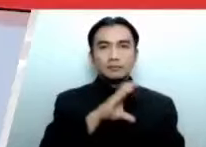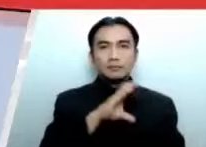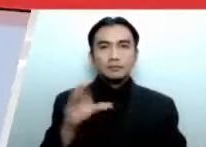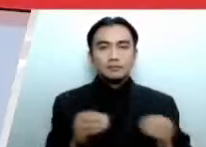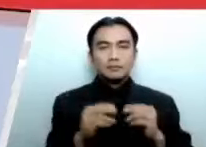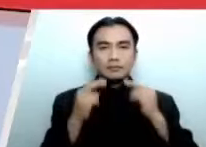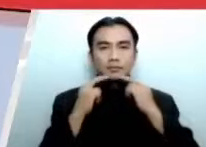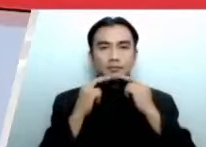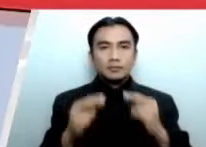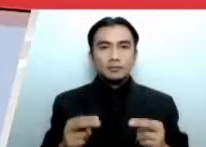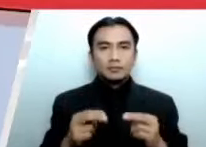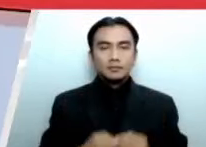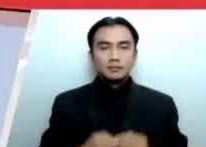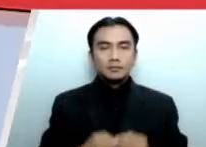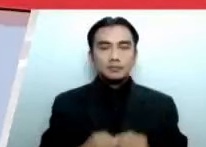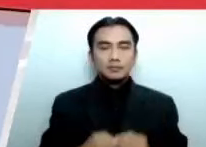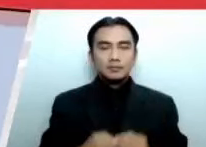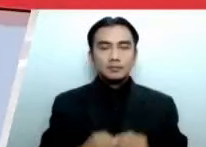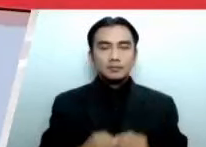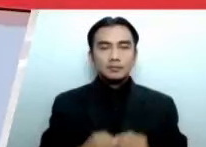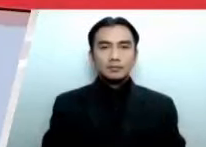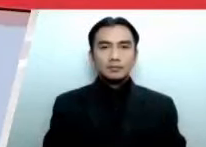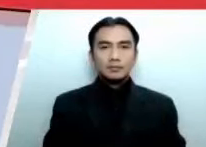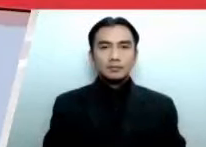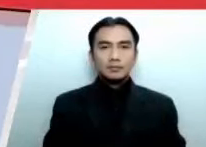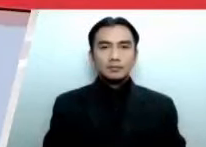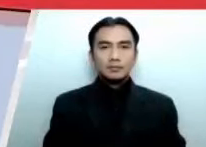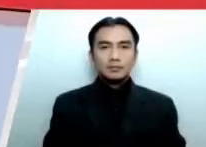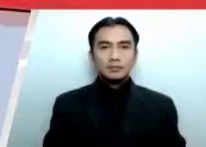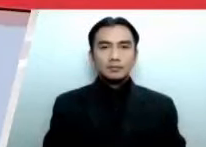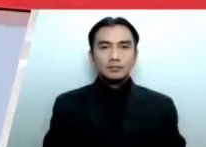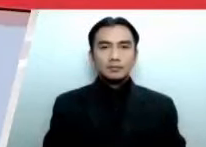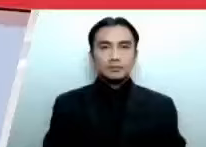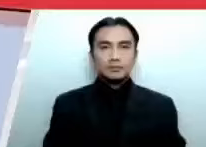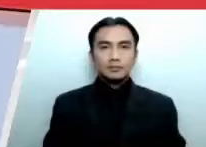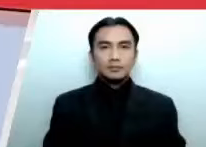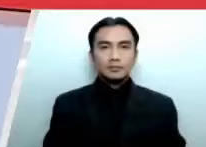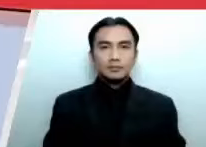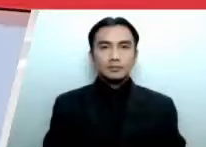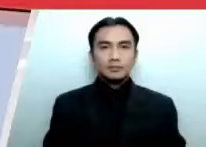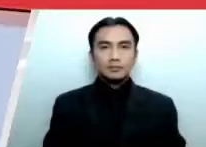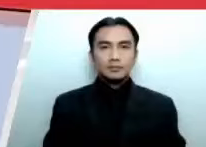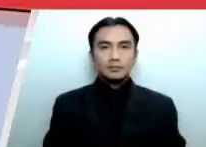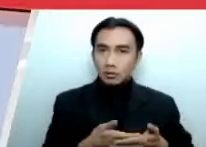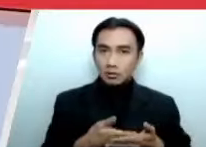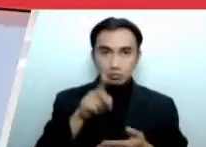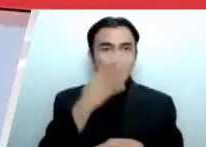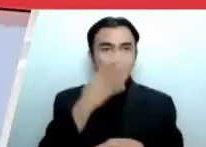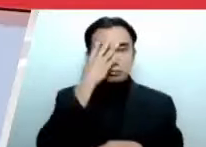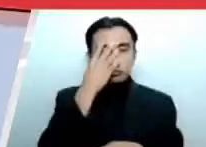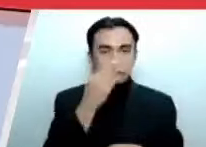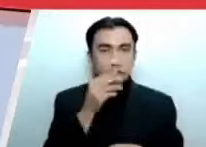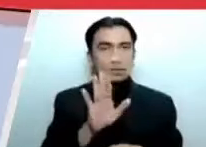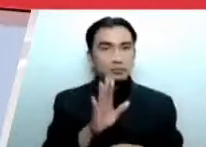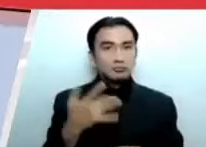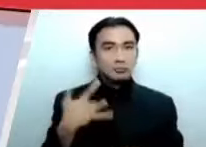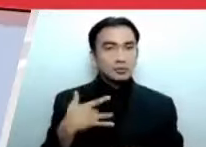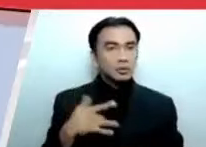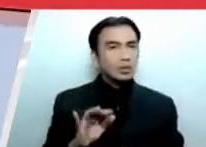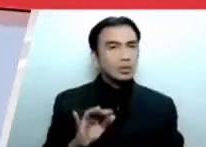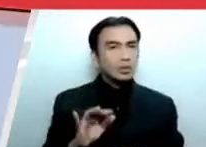mga magulang ng mga sanggol, gumagamit ba kayo ng pagtulog sa inyong baby? May payo tungkol dyan ng